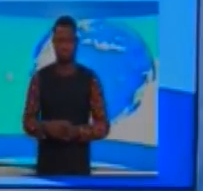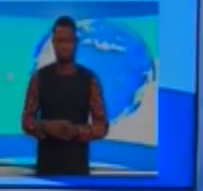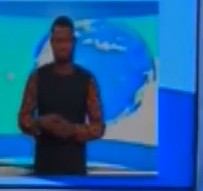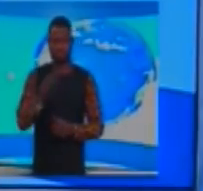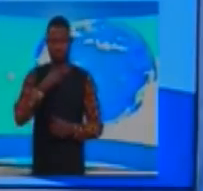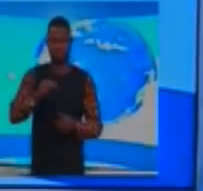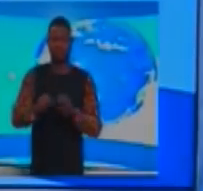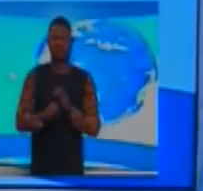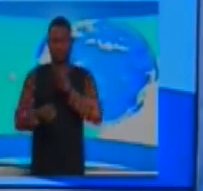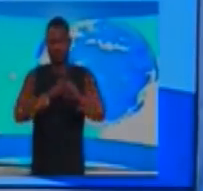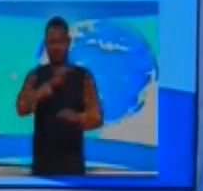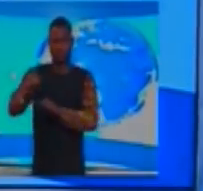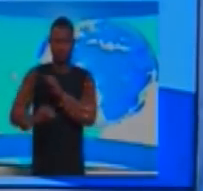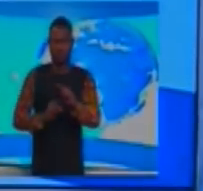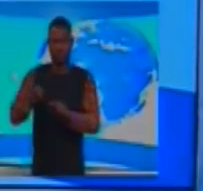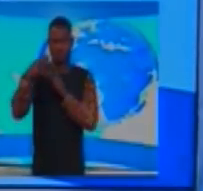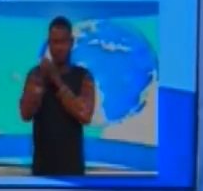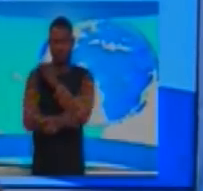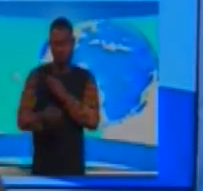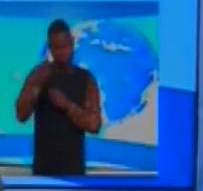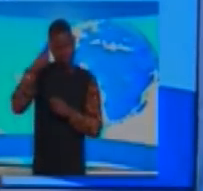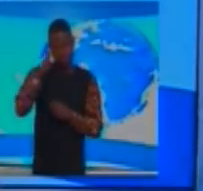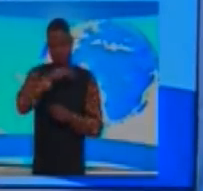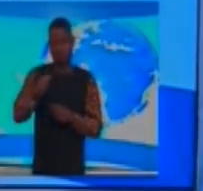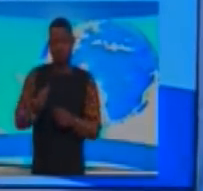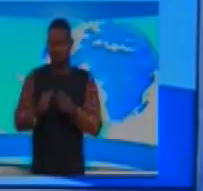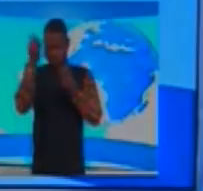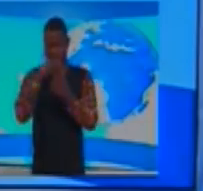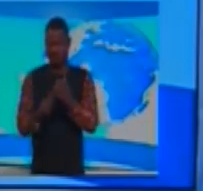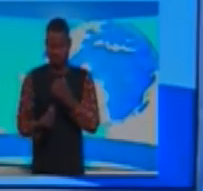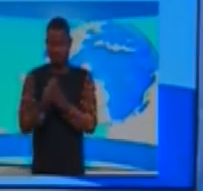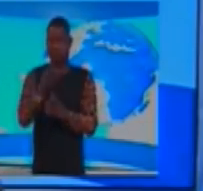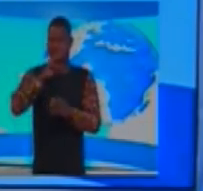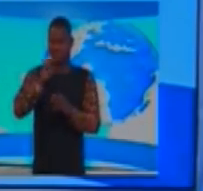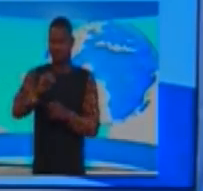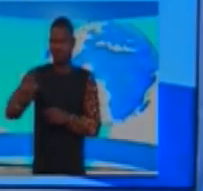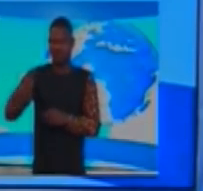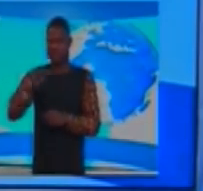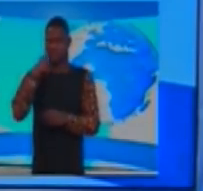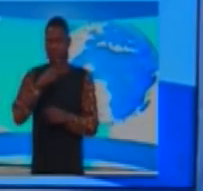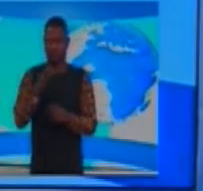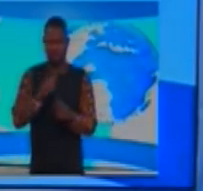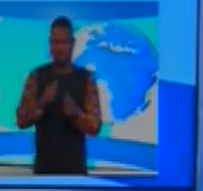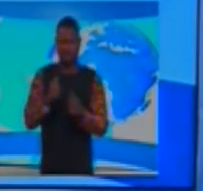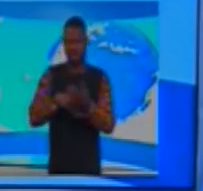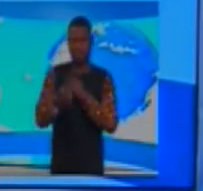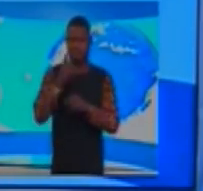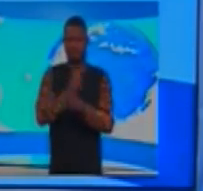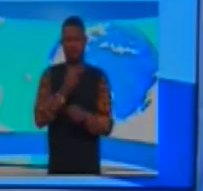Et le mouvement du peuple pour le progrès qui bat le rappel de ses troupes dans le Noumbiel en vue des prochains